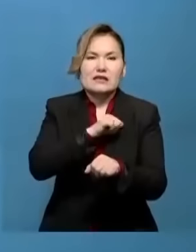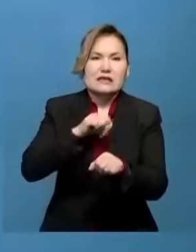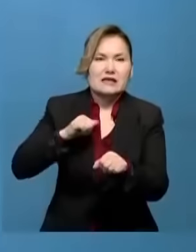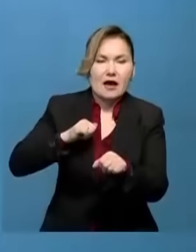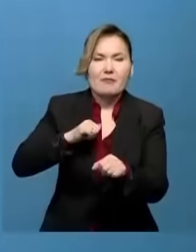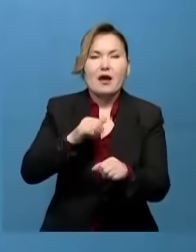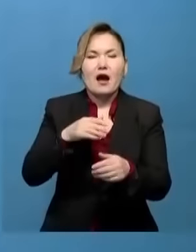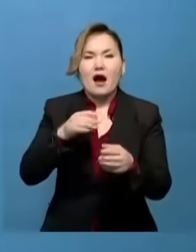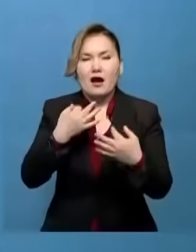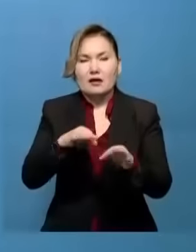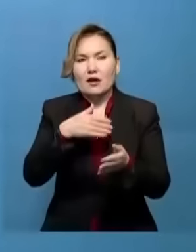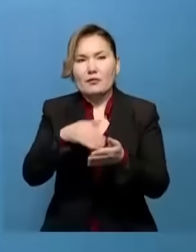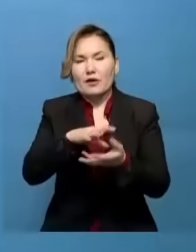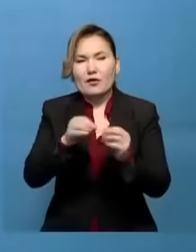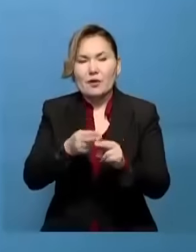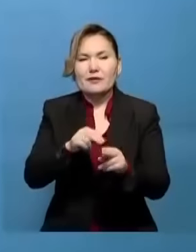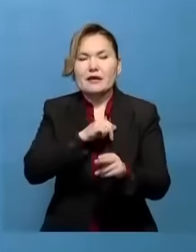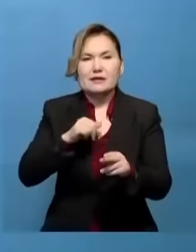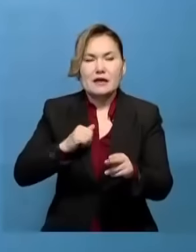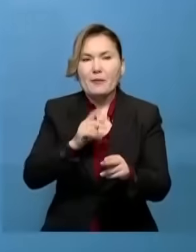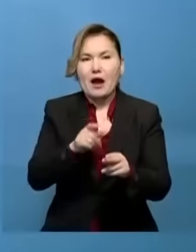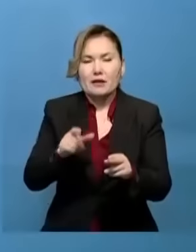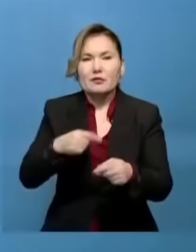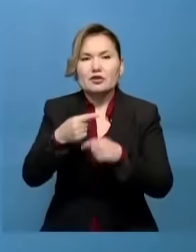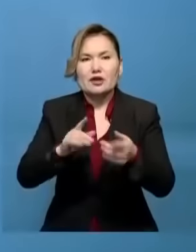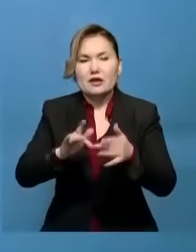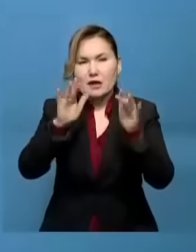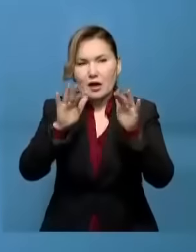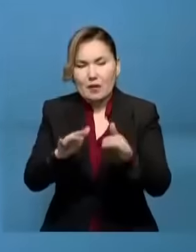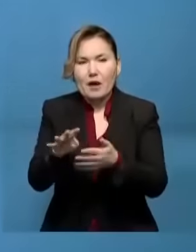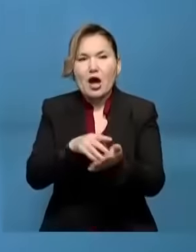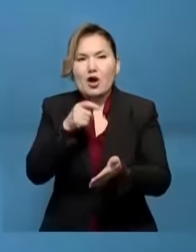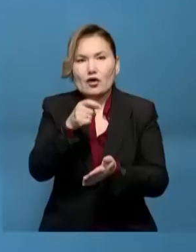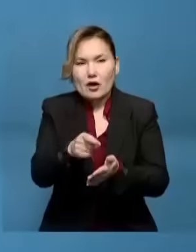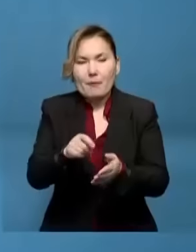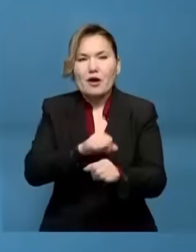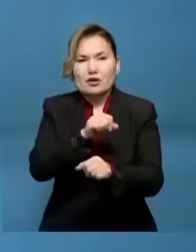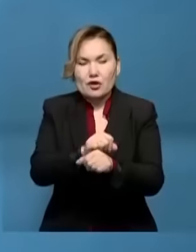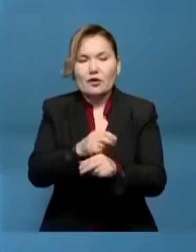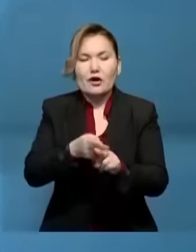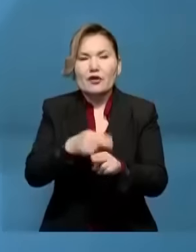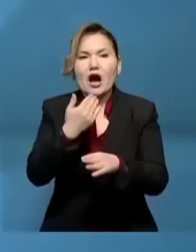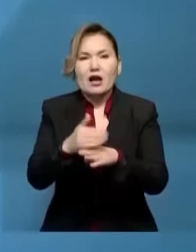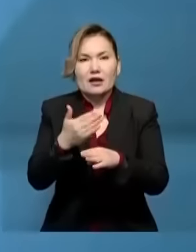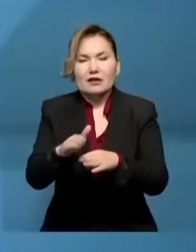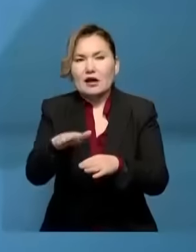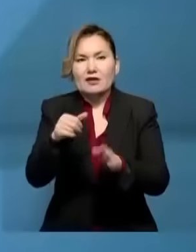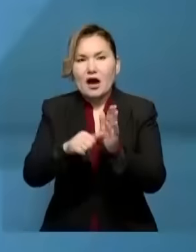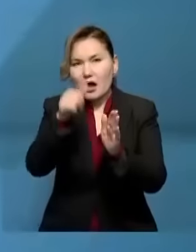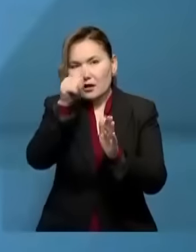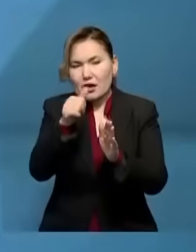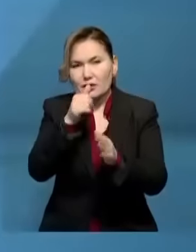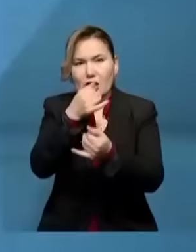жемісі. Шартқа сай азамат электрондық үкімет порталы арқылы өтініш білдірсе, жаңа кредит рәсімдеуге тыйым 6 ай бойы күшінде